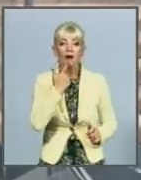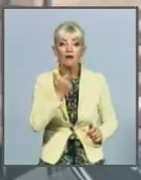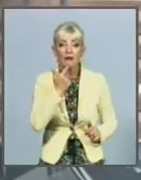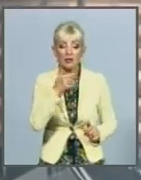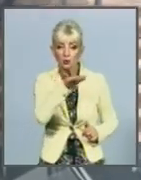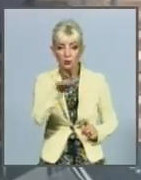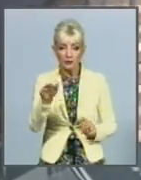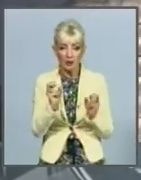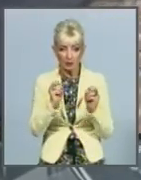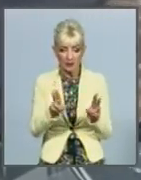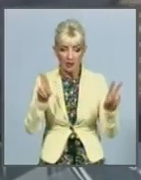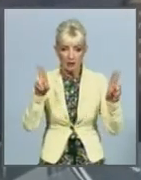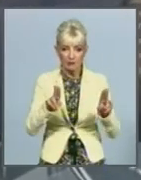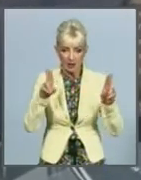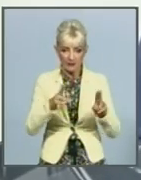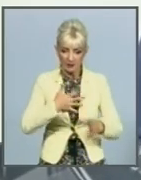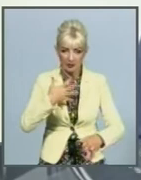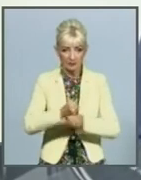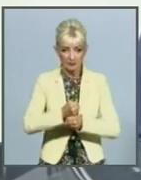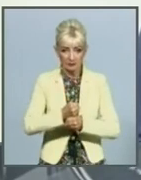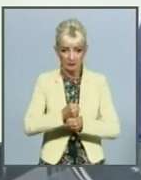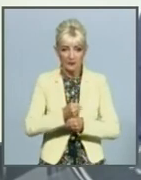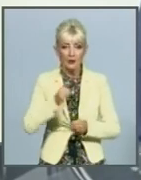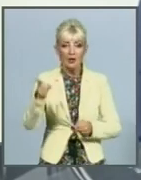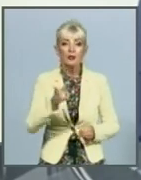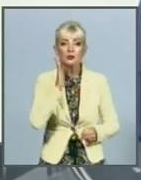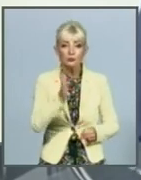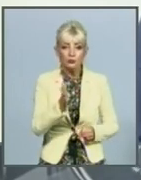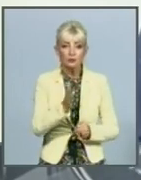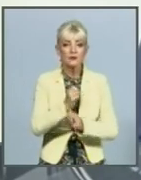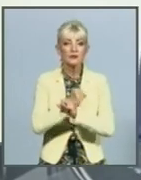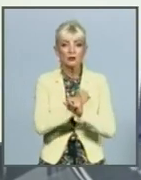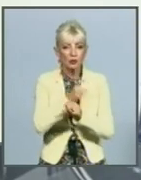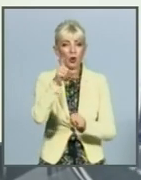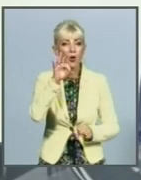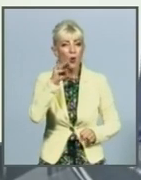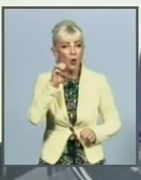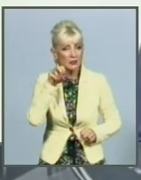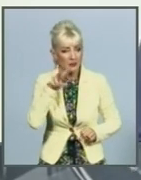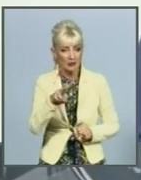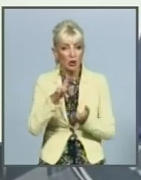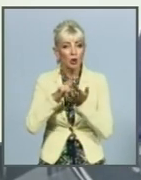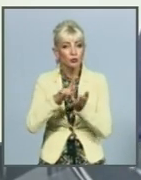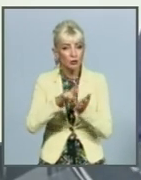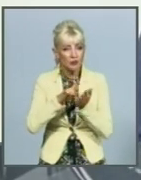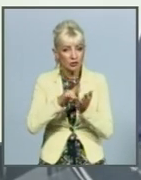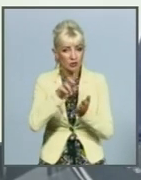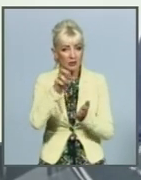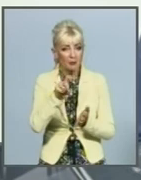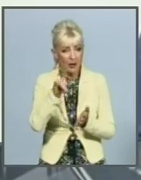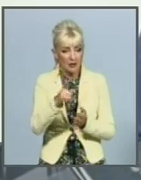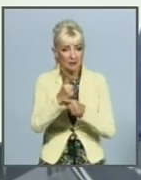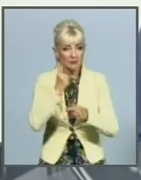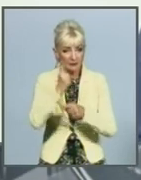рівнем безпеки правила найжорсткіші. Не будуть функціонувати санаторії, хостели, туристичні бази. Також забороняється